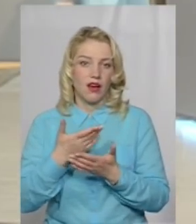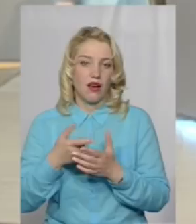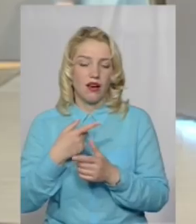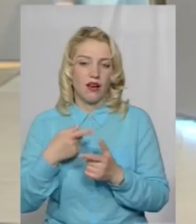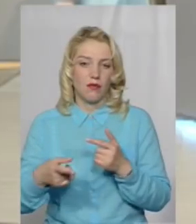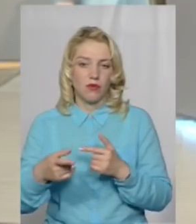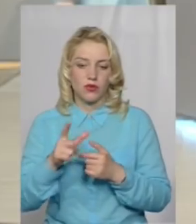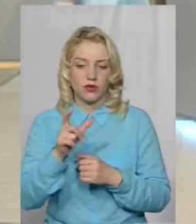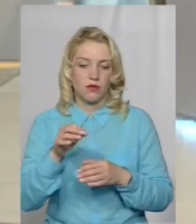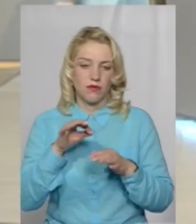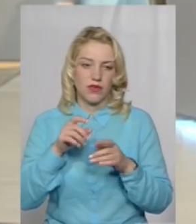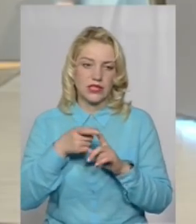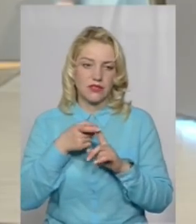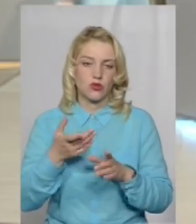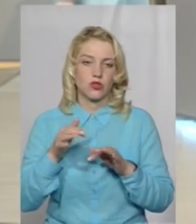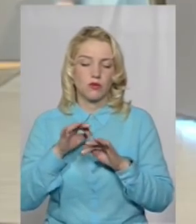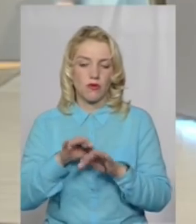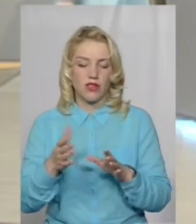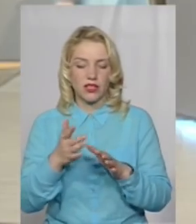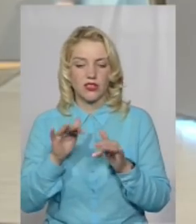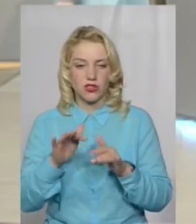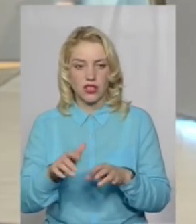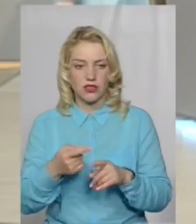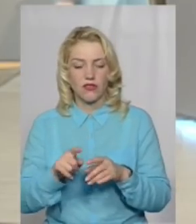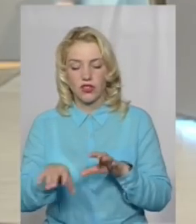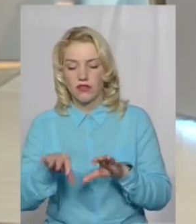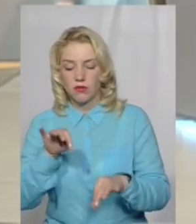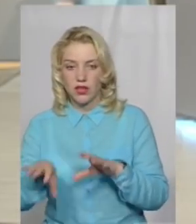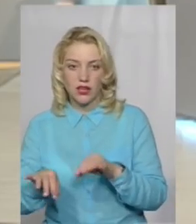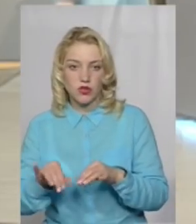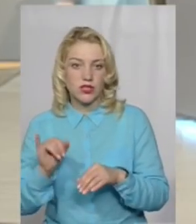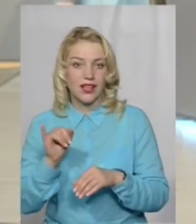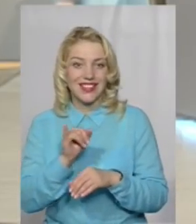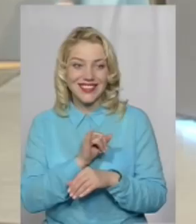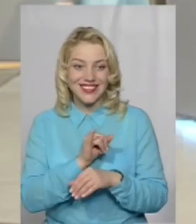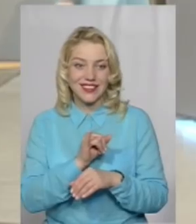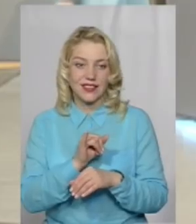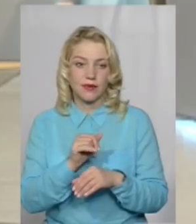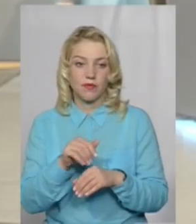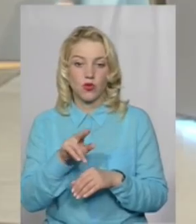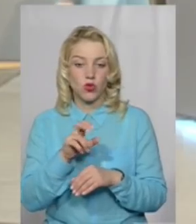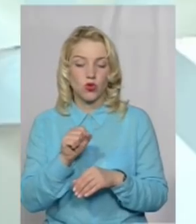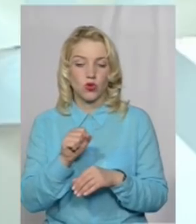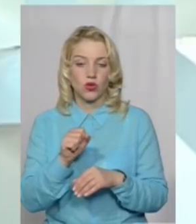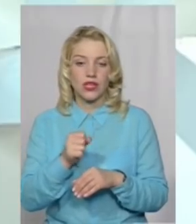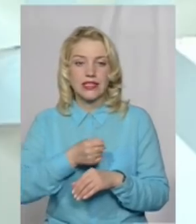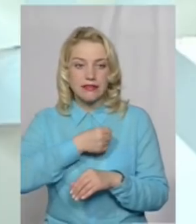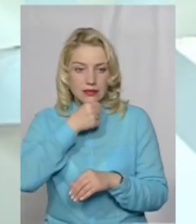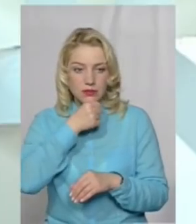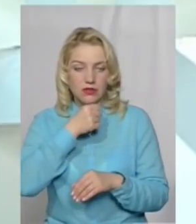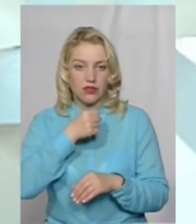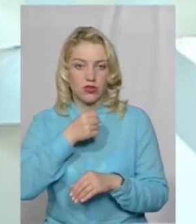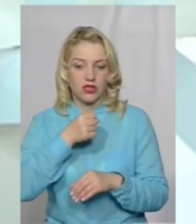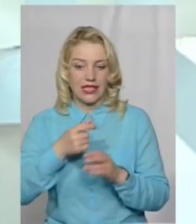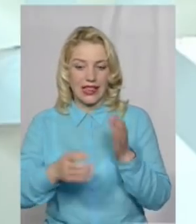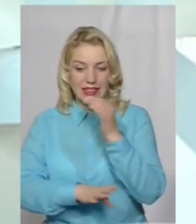в зв'язку з проведенням там якихось заходів вони, значить, вибираються. От, і до віку спілості доживає всього